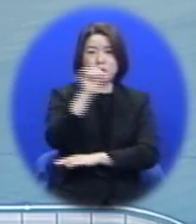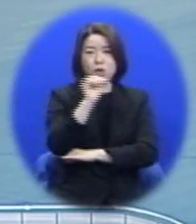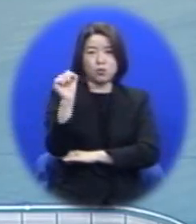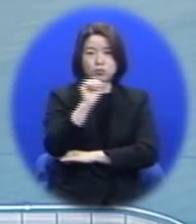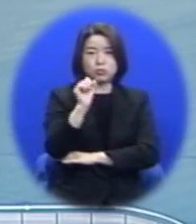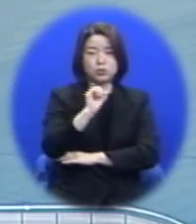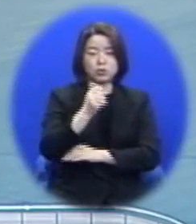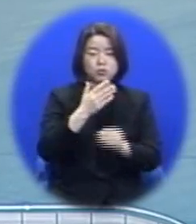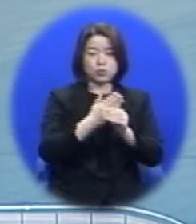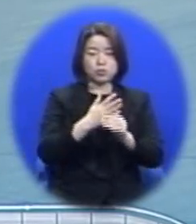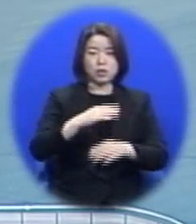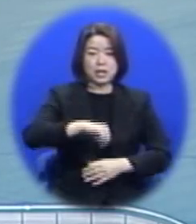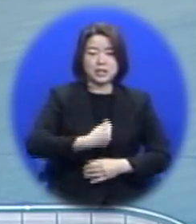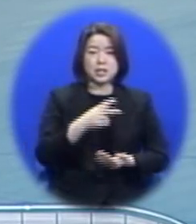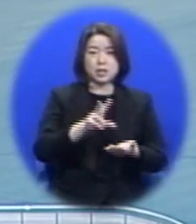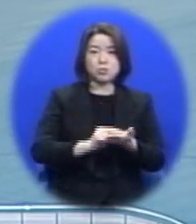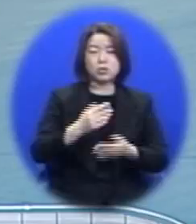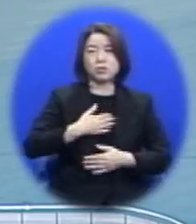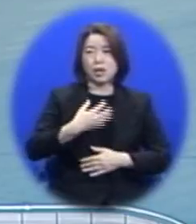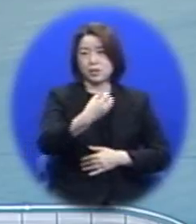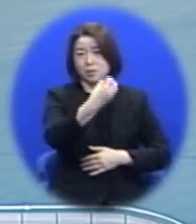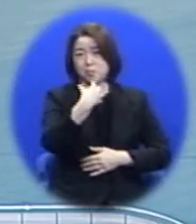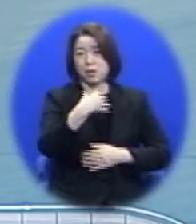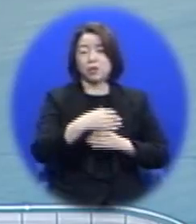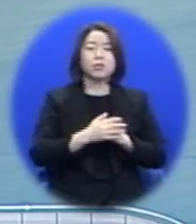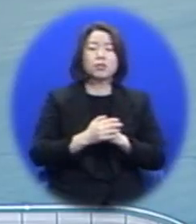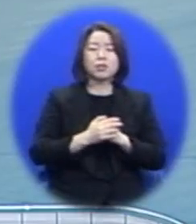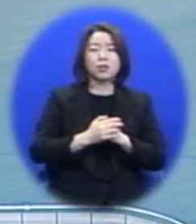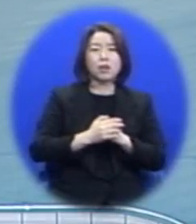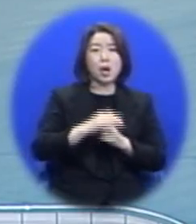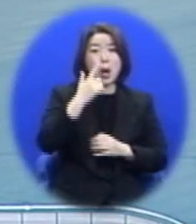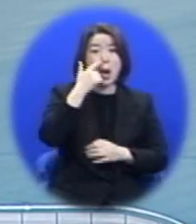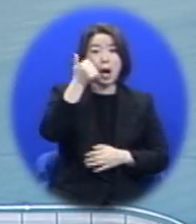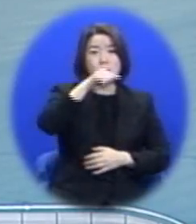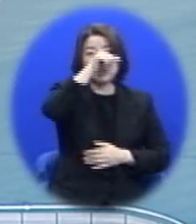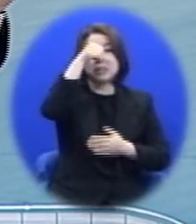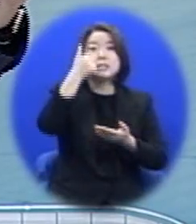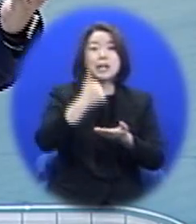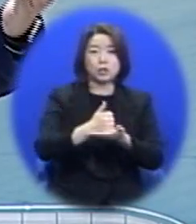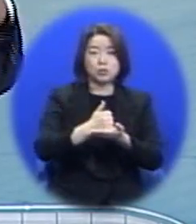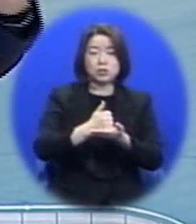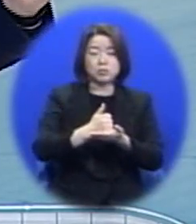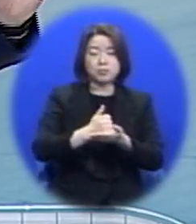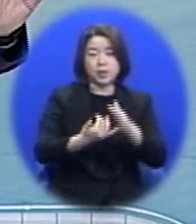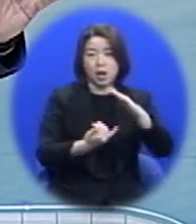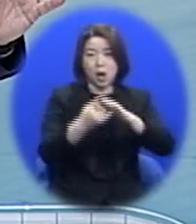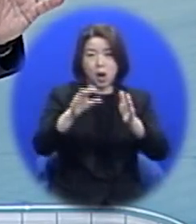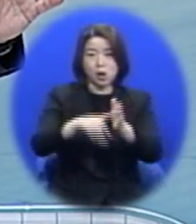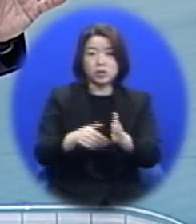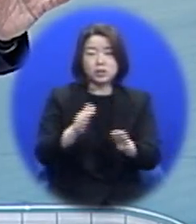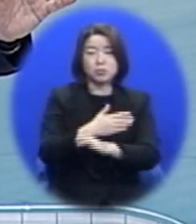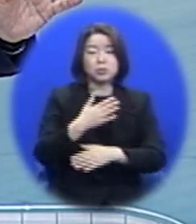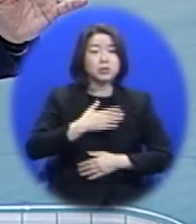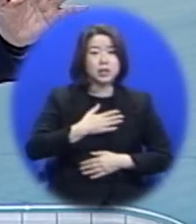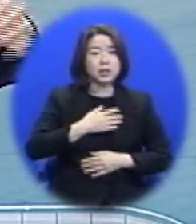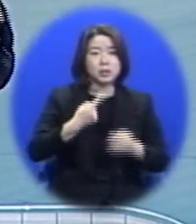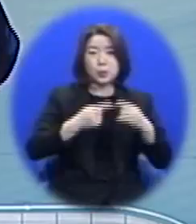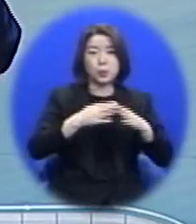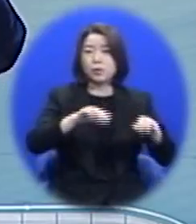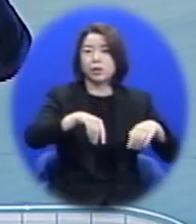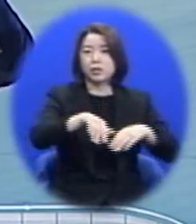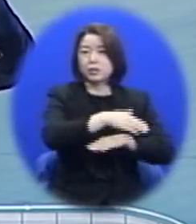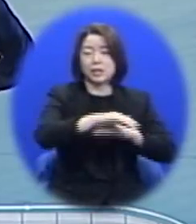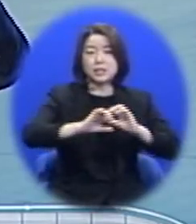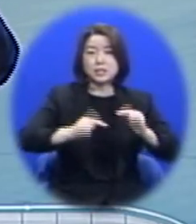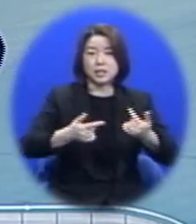자기 문제를 저에게 이야기를 하세요. 아버님이 장로님이셨대요. 근데 자기는 어려서부터 교회를 안 나갔답니다.